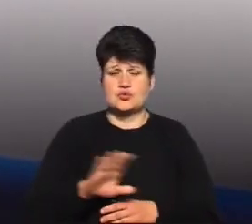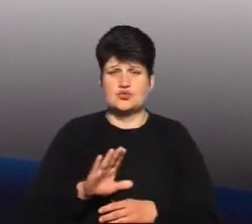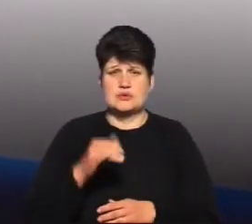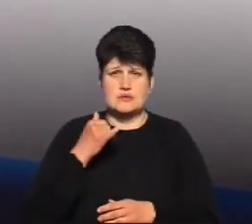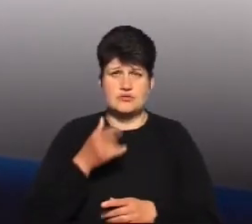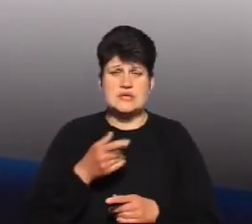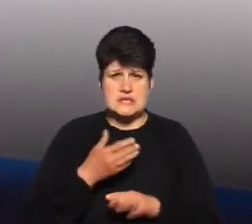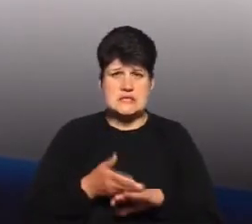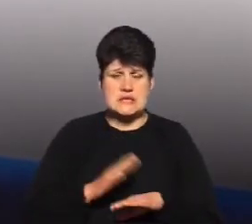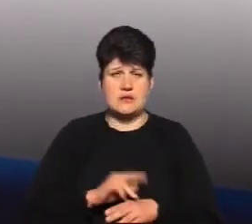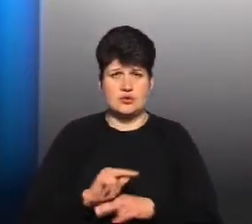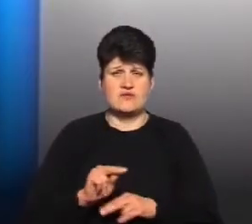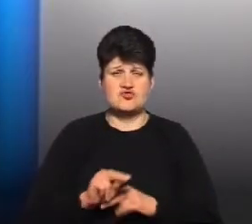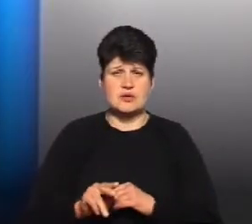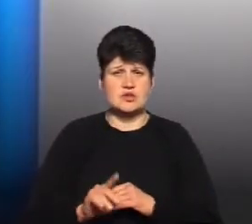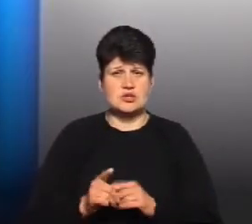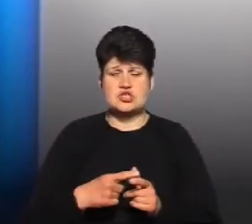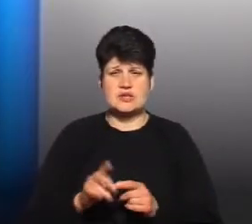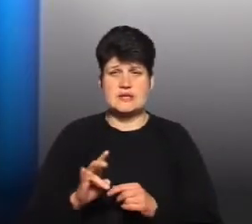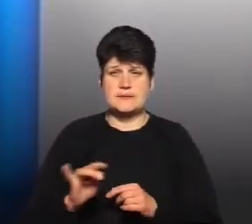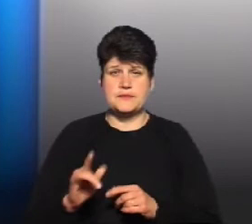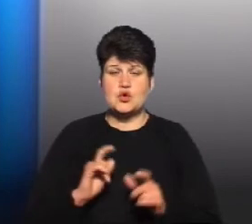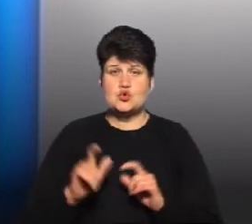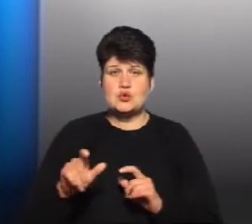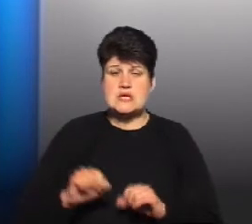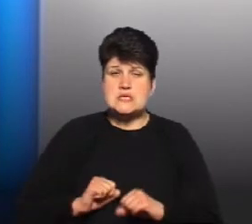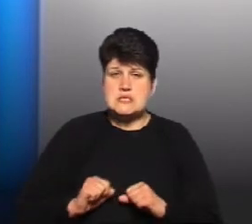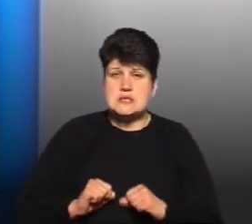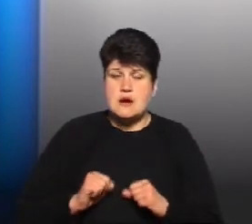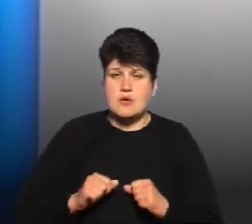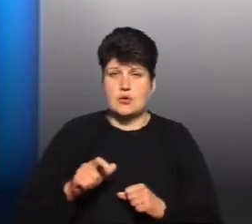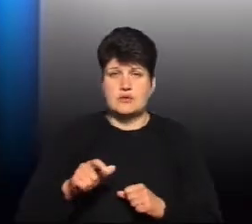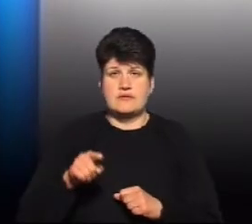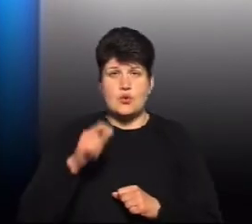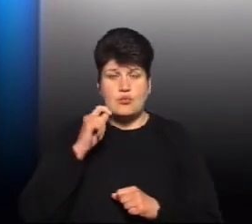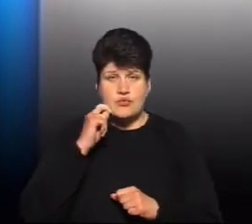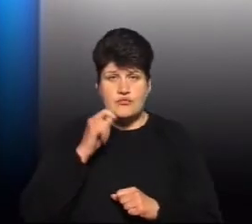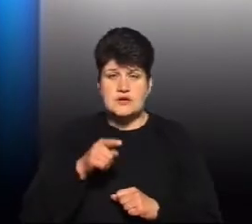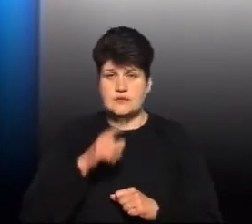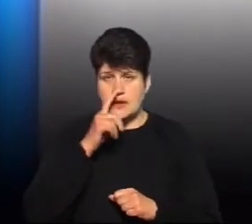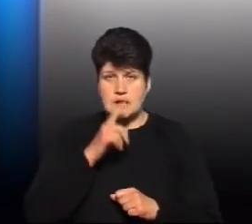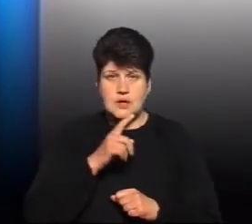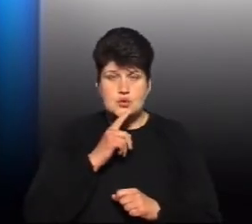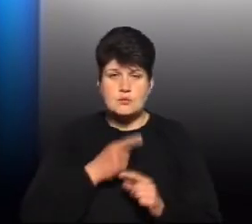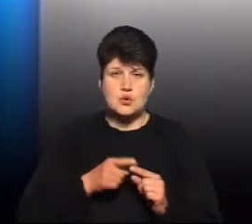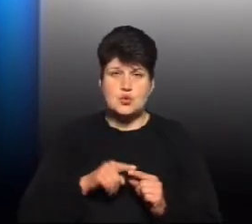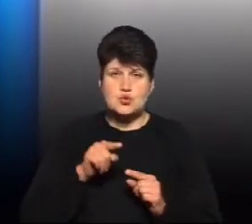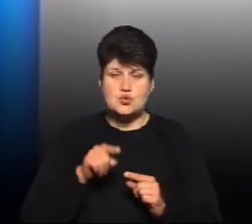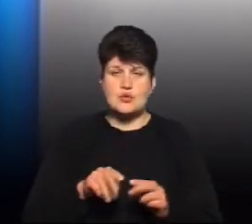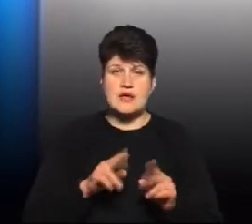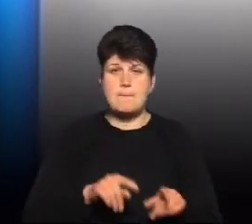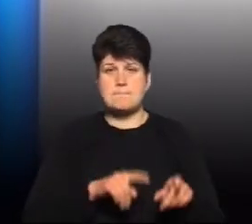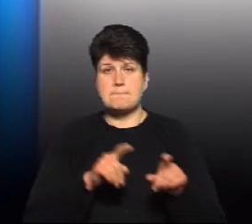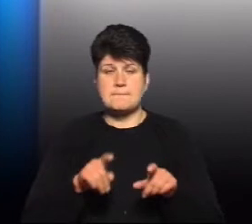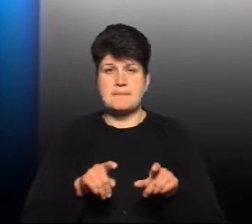навчити чи ні? Ну, вони, студенти, старанні, звісно, людей в такому віці, вони не розуміють цього, як перейти з такого